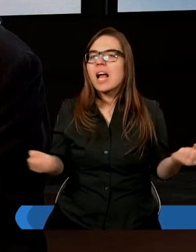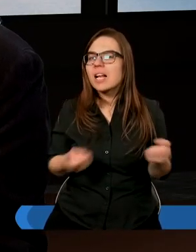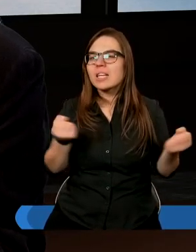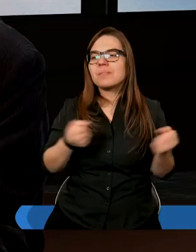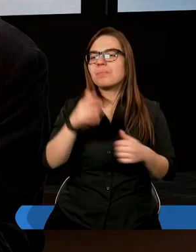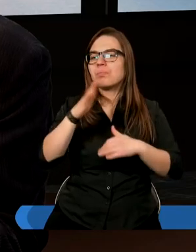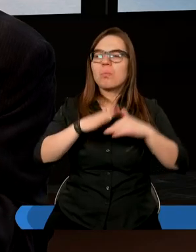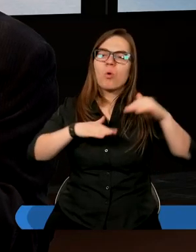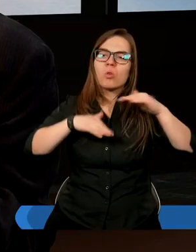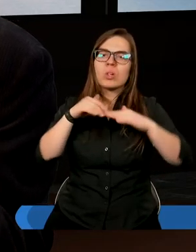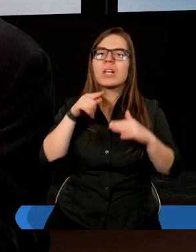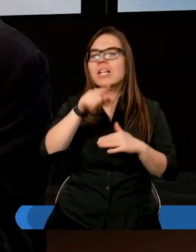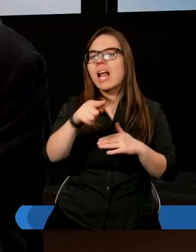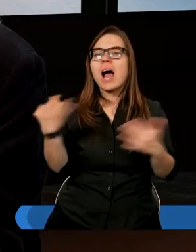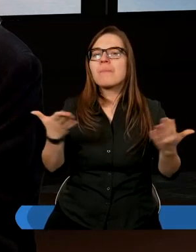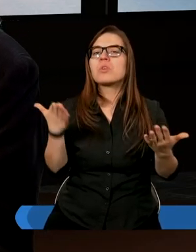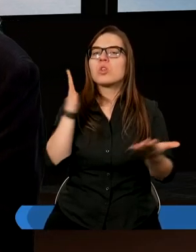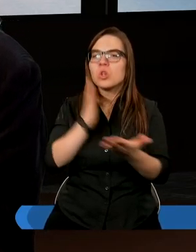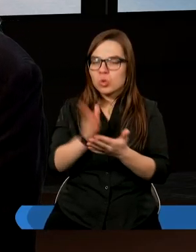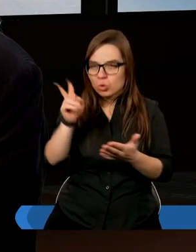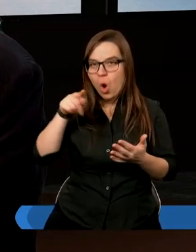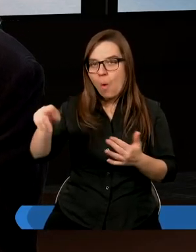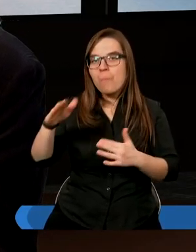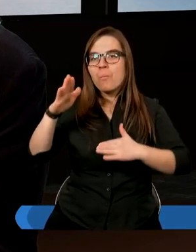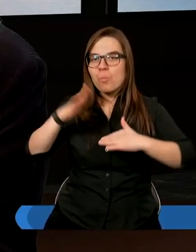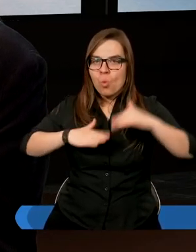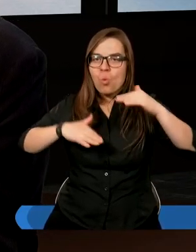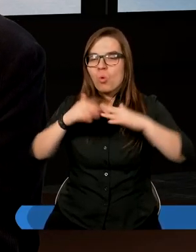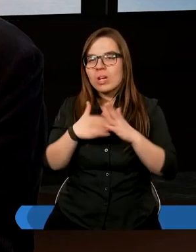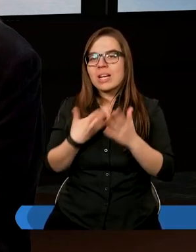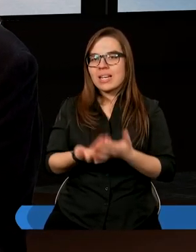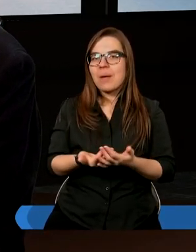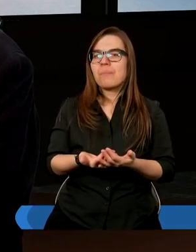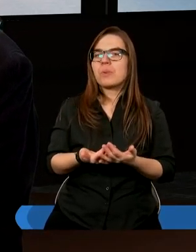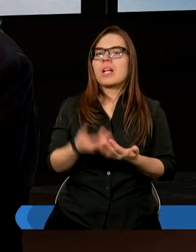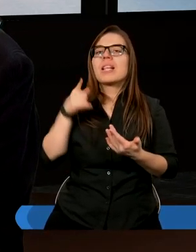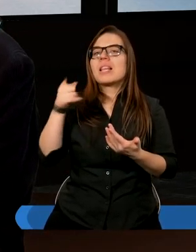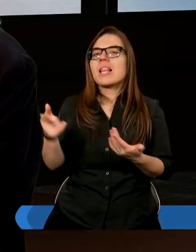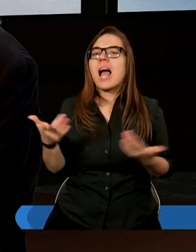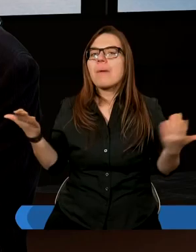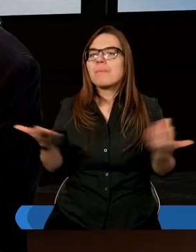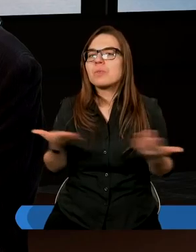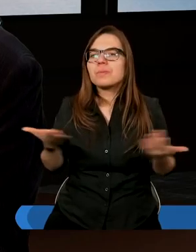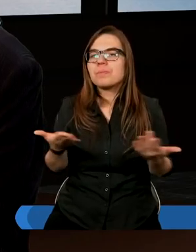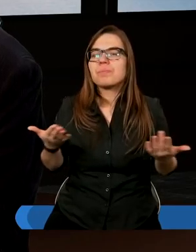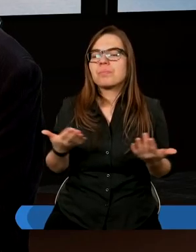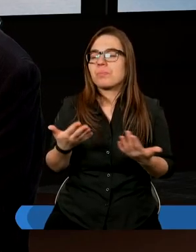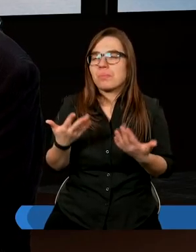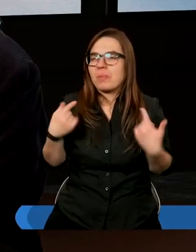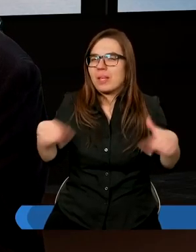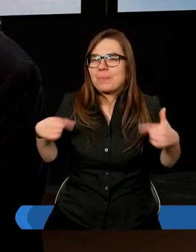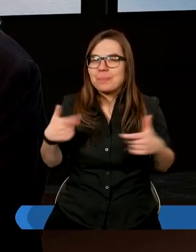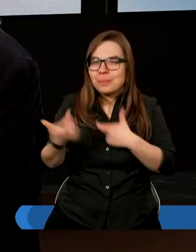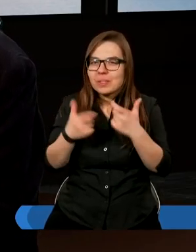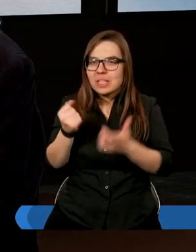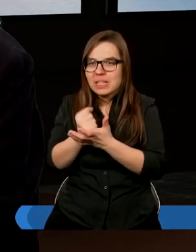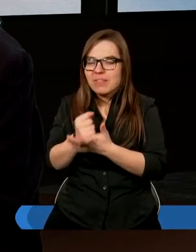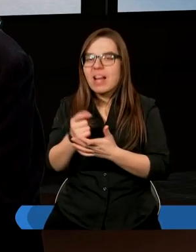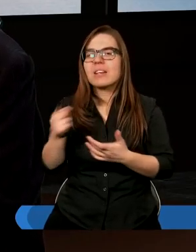budować tam gdzie już ktoś buduje tam gdzie nie było mianowane imię